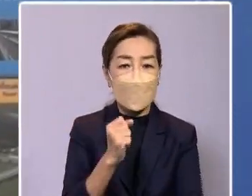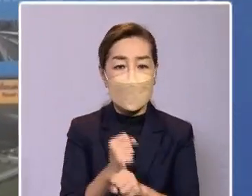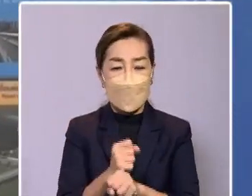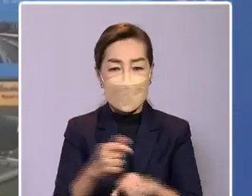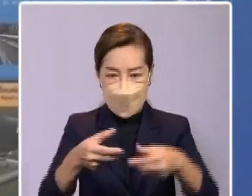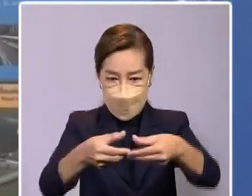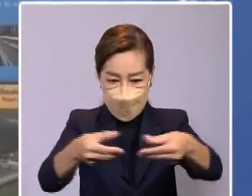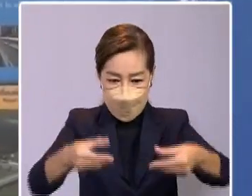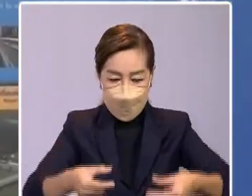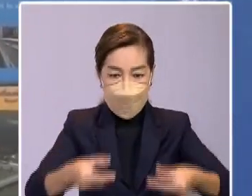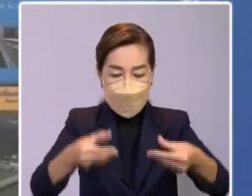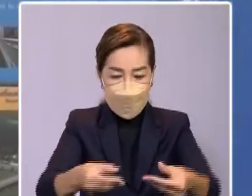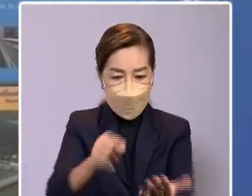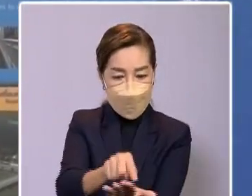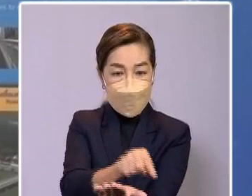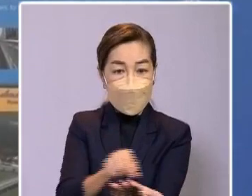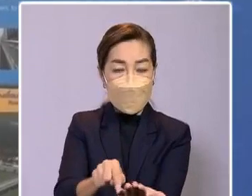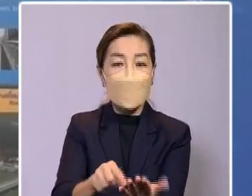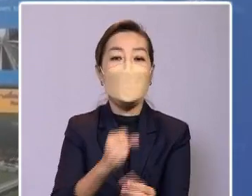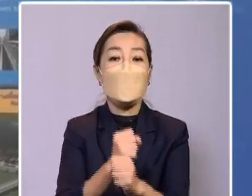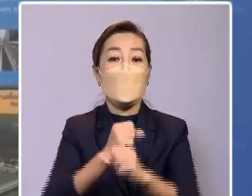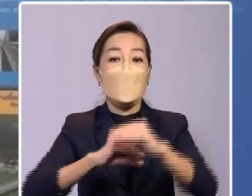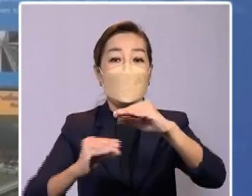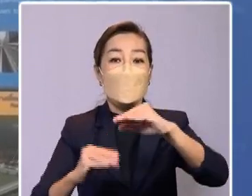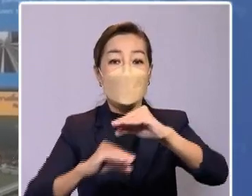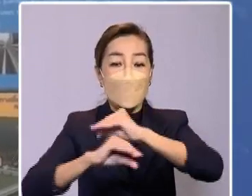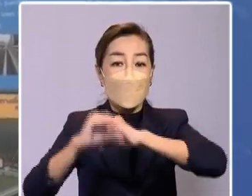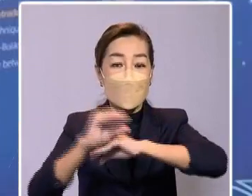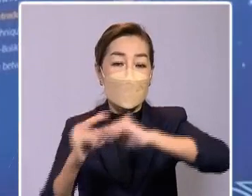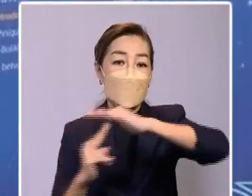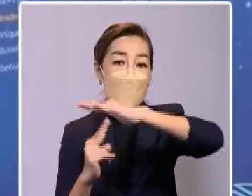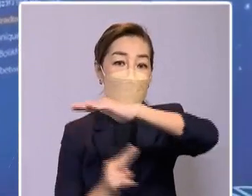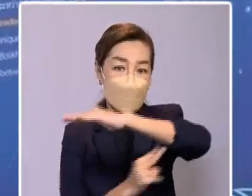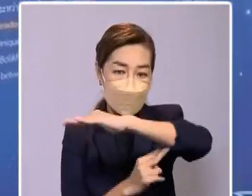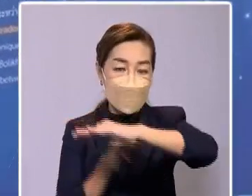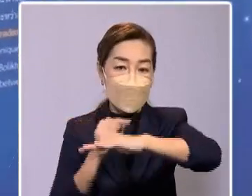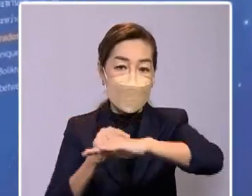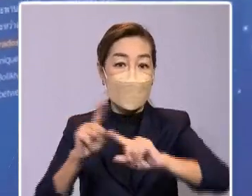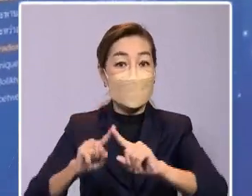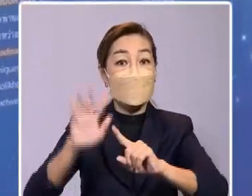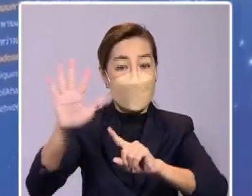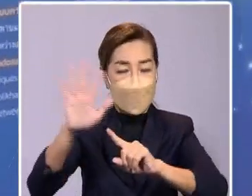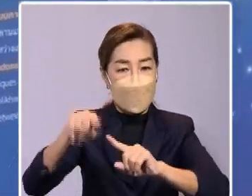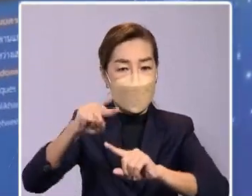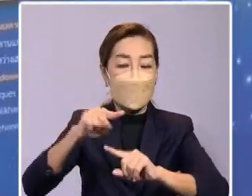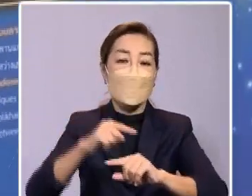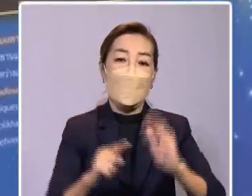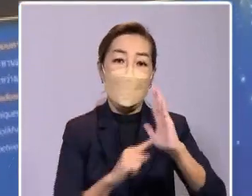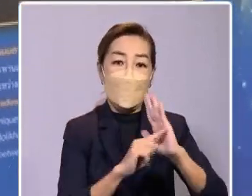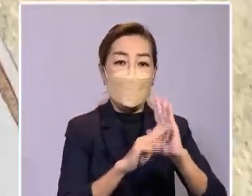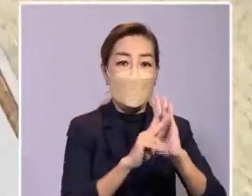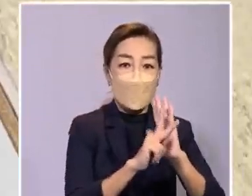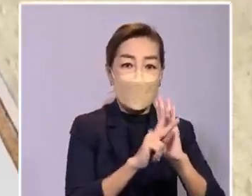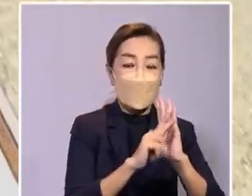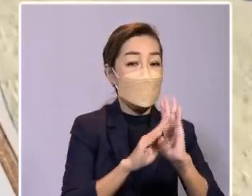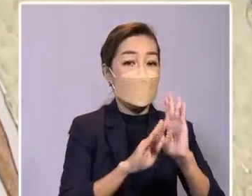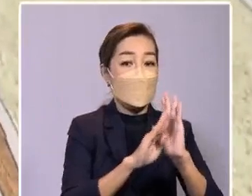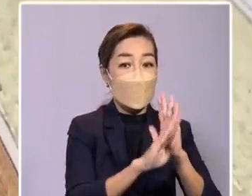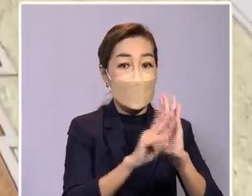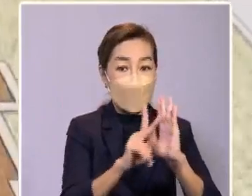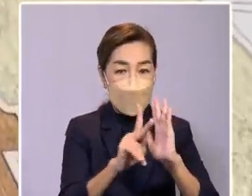การก่อสร้างสะพานมิตรภาพไทยลาวแห่งที่5บึงการบอลี่คำไซเพื่อความเป็นสิริมงคลร่วมกันในวันพรุ่ง